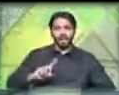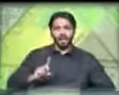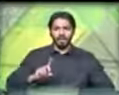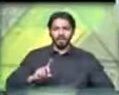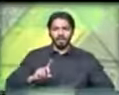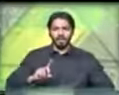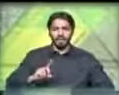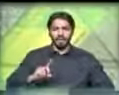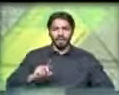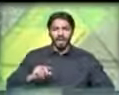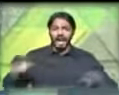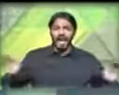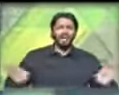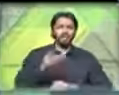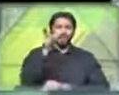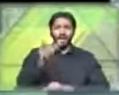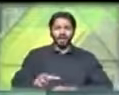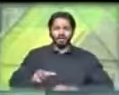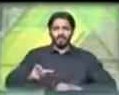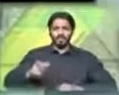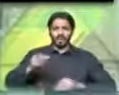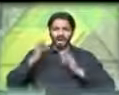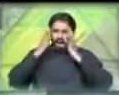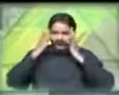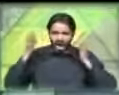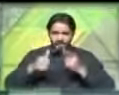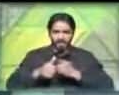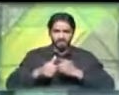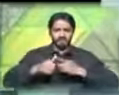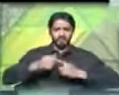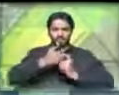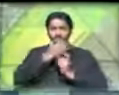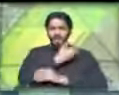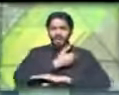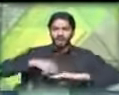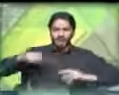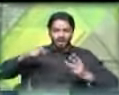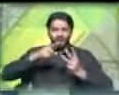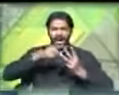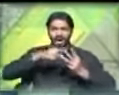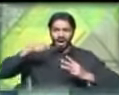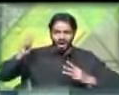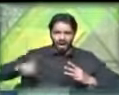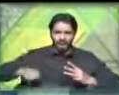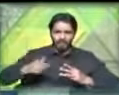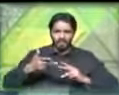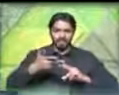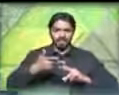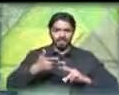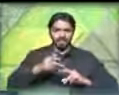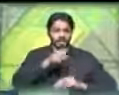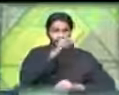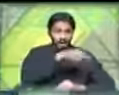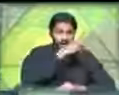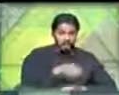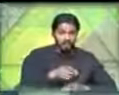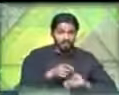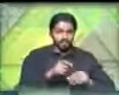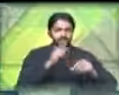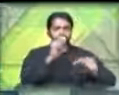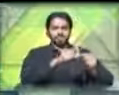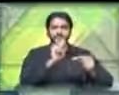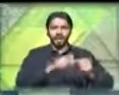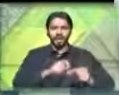سبحانه. أما العالم مهما كان علمه يؤخذ من قوله ويرد، والقاضي يراجع، وإذا